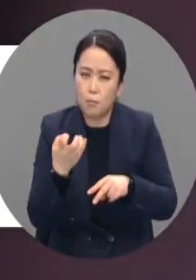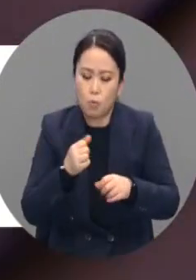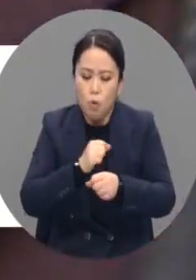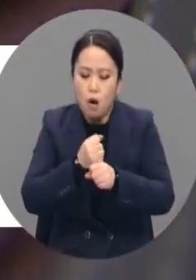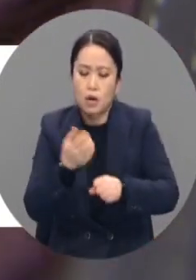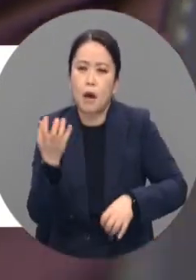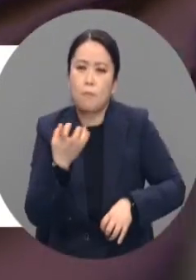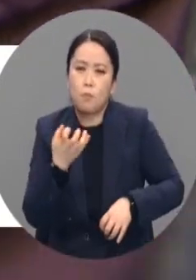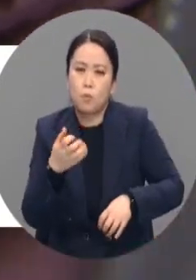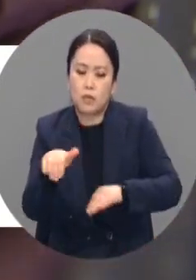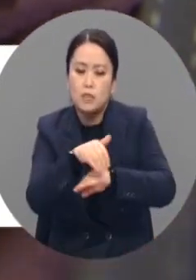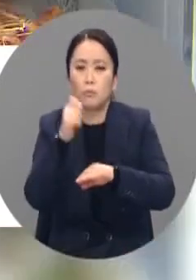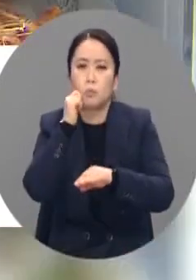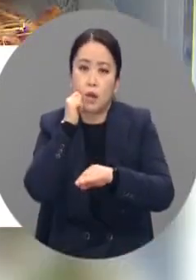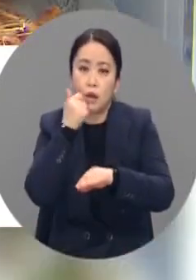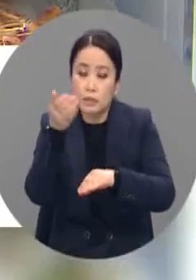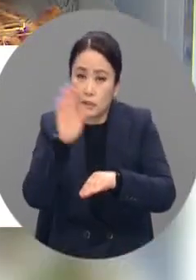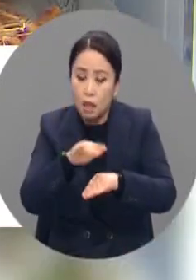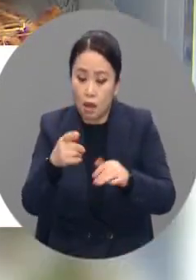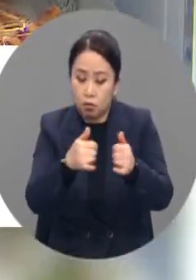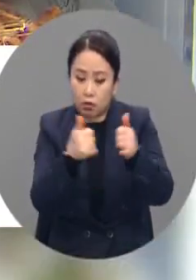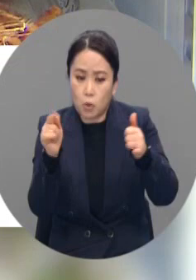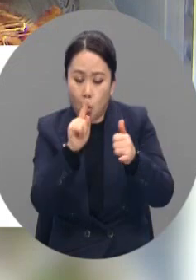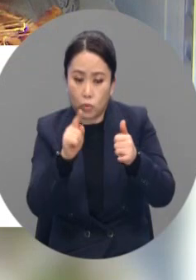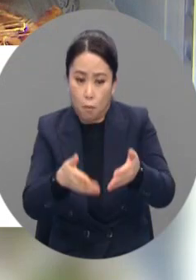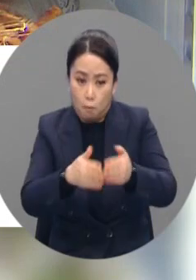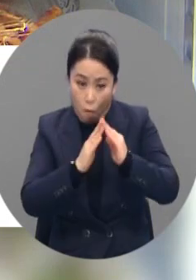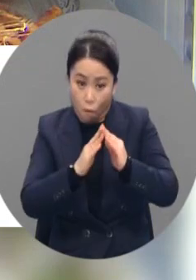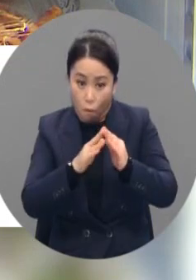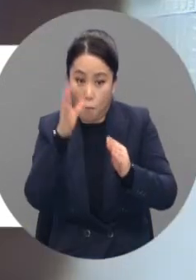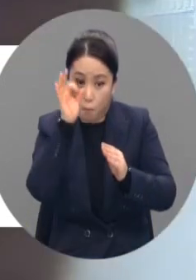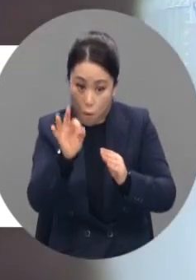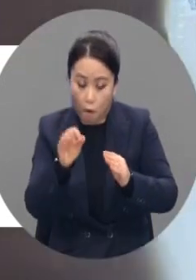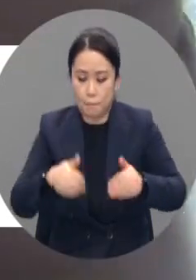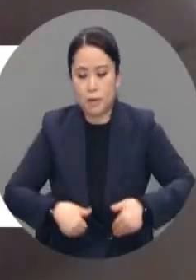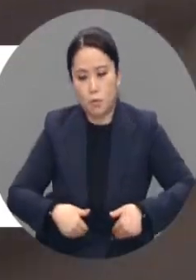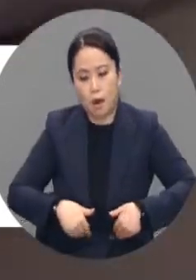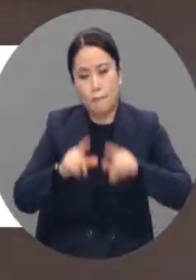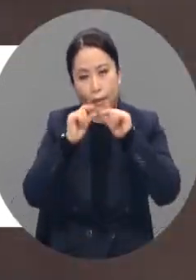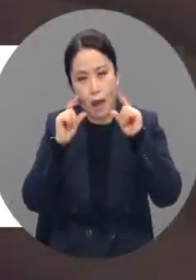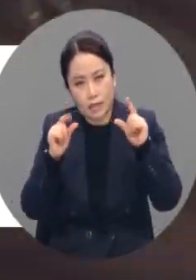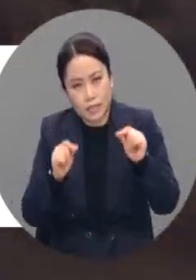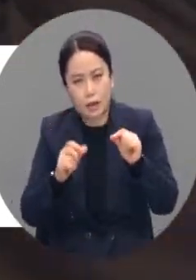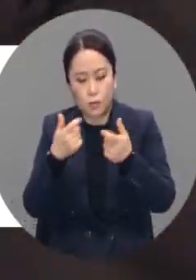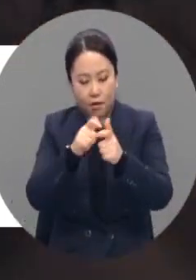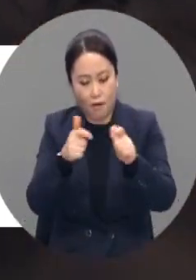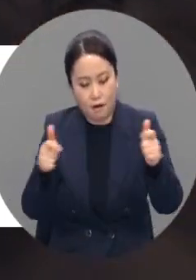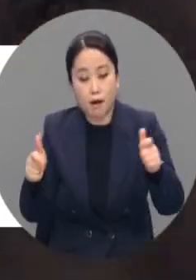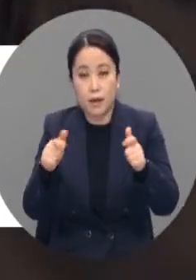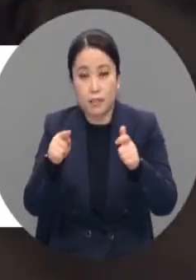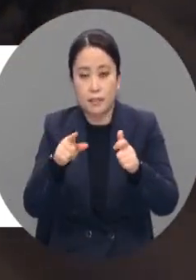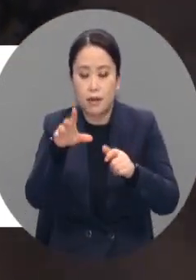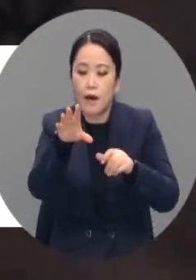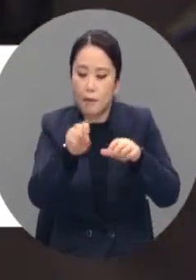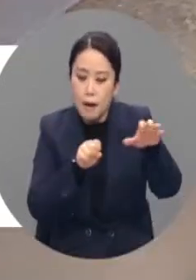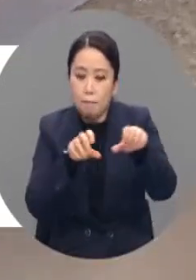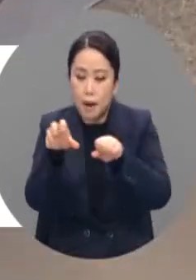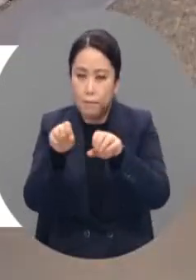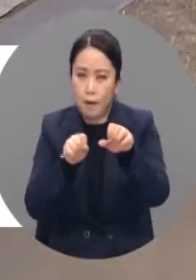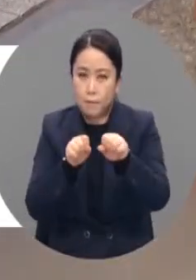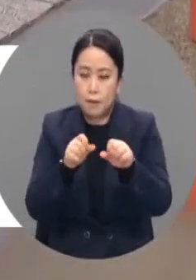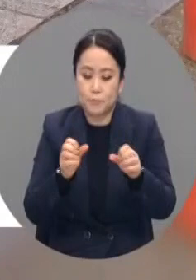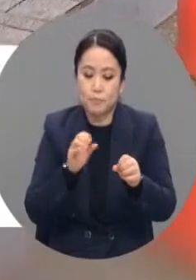어느 날 여기 설치해 놔가지고 뭐 저기 필요한 거 반찬 뭐 이것저것 여러 가지 갖다